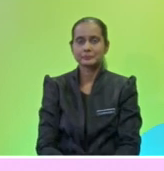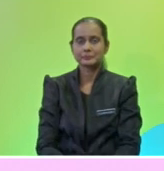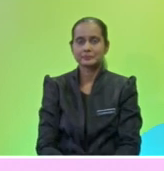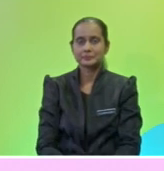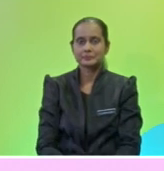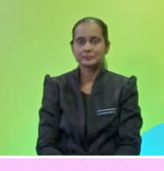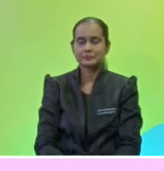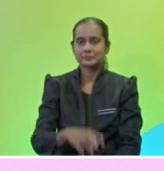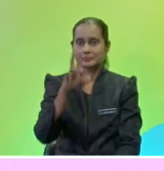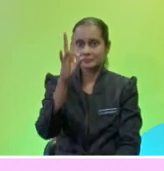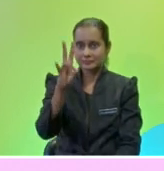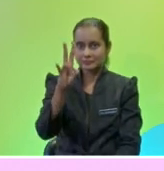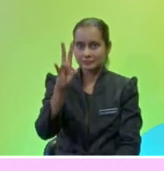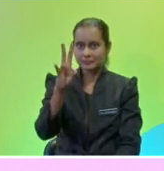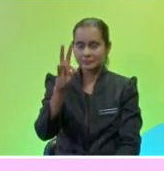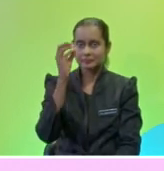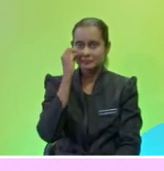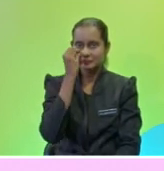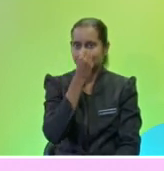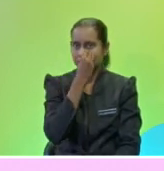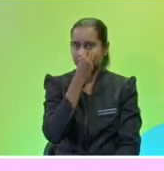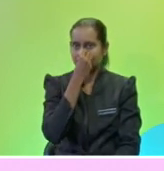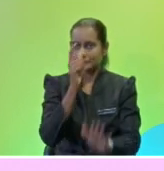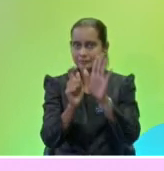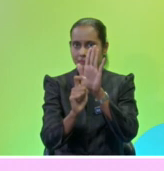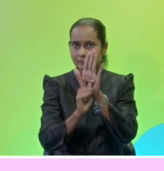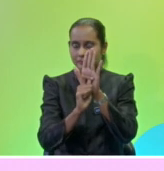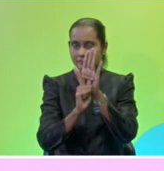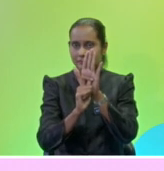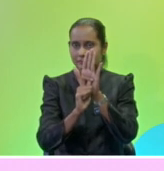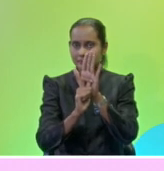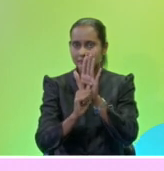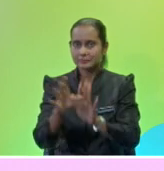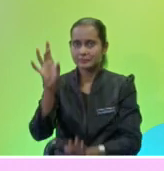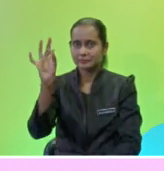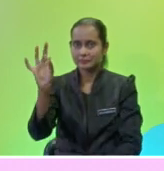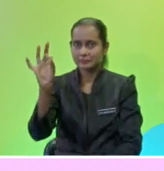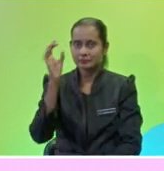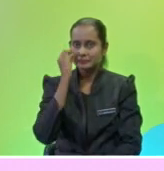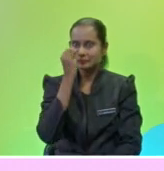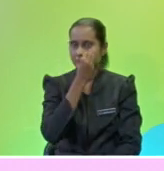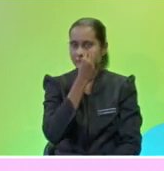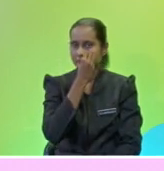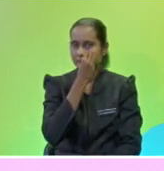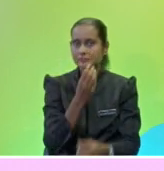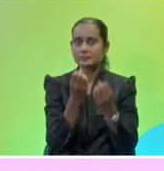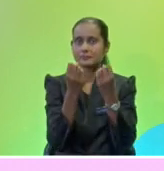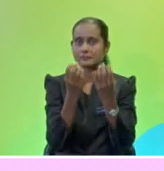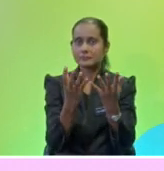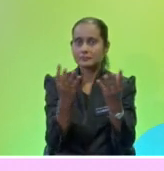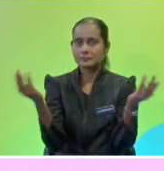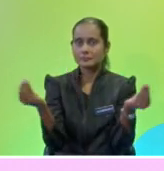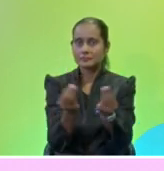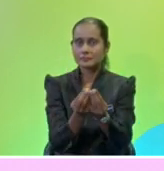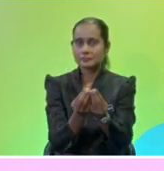tujuh kuntum kemudian kita tambah dengan 8 kuntum Berapa jumlah kesemuanya